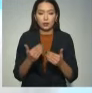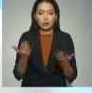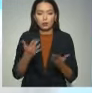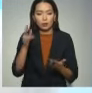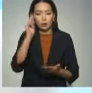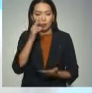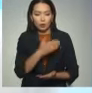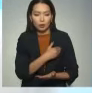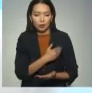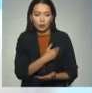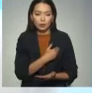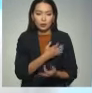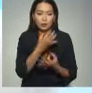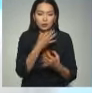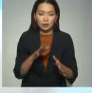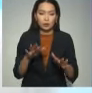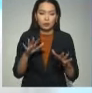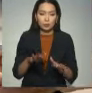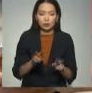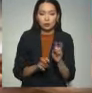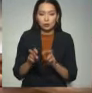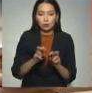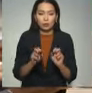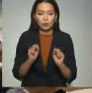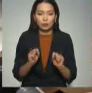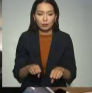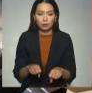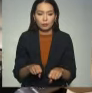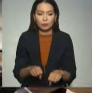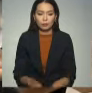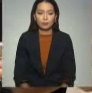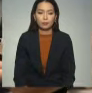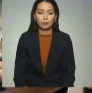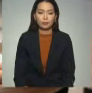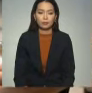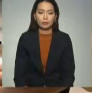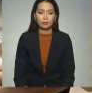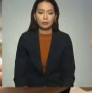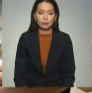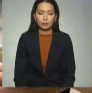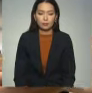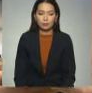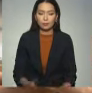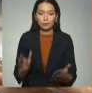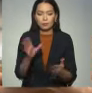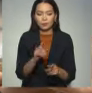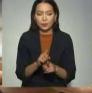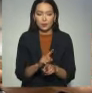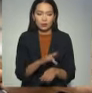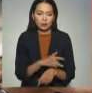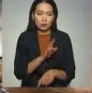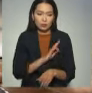алам десе де, кез келген жерден ізденуге болады. Өзіндік қызметін жасап, барлық жағынан